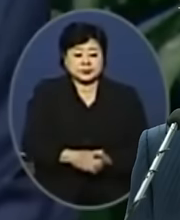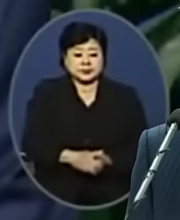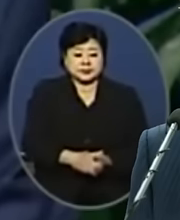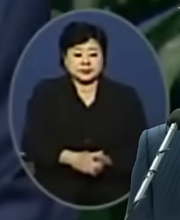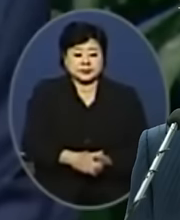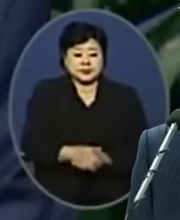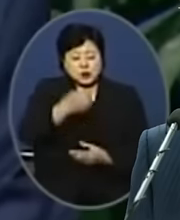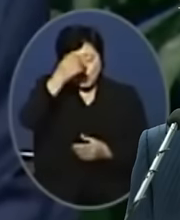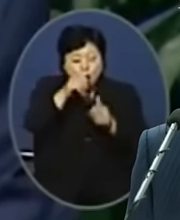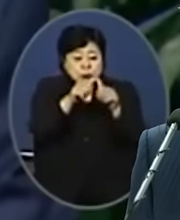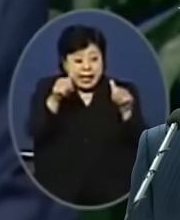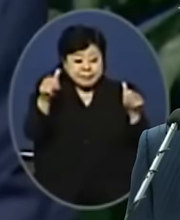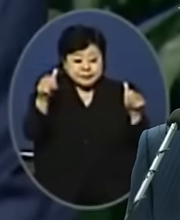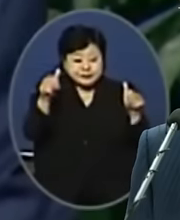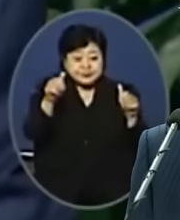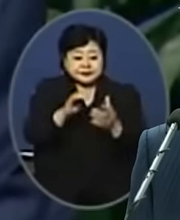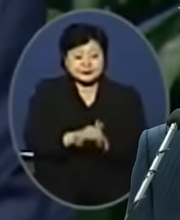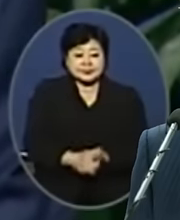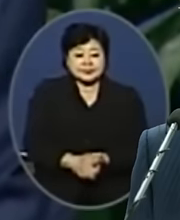요셉은